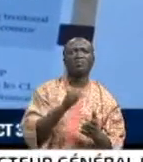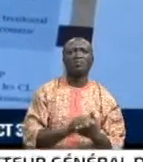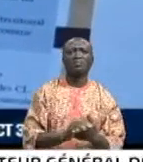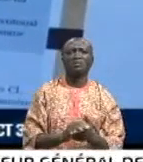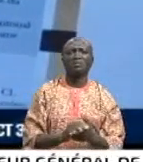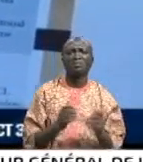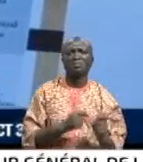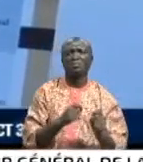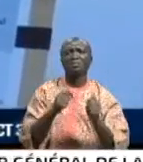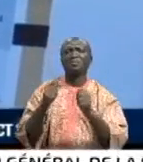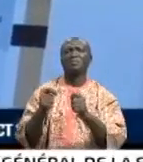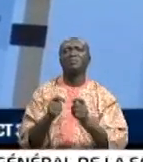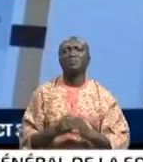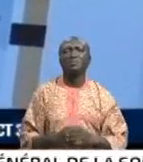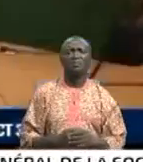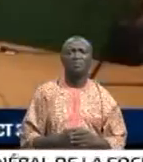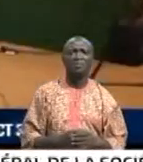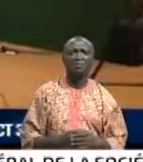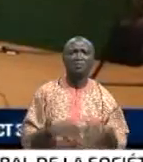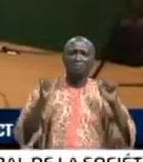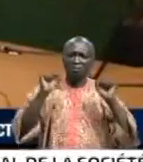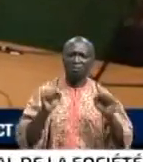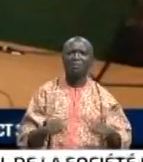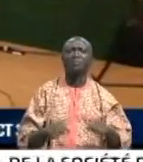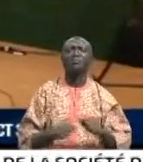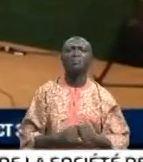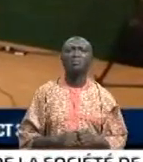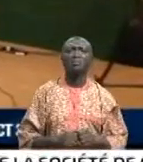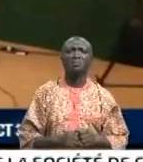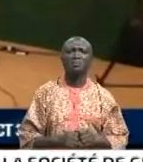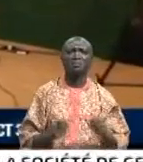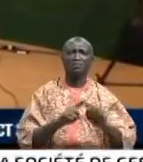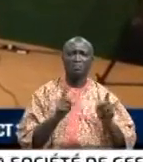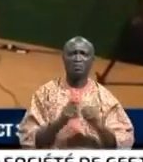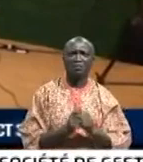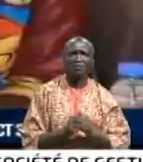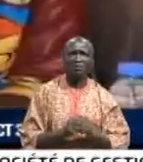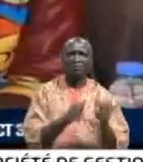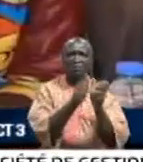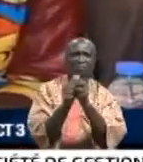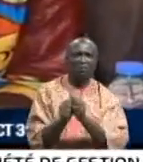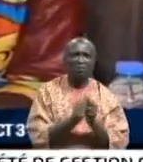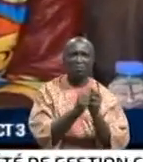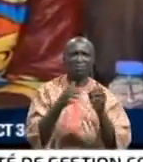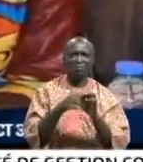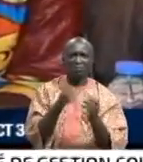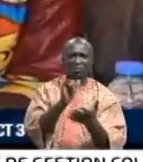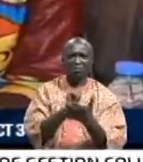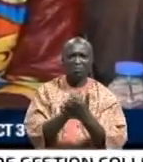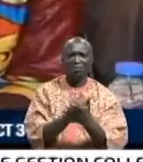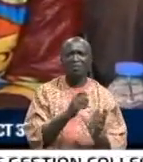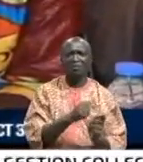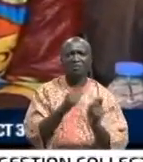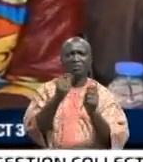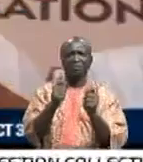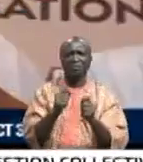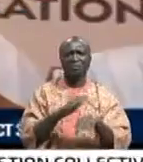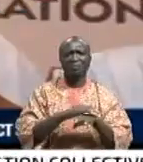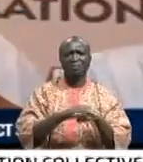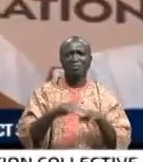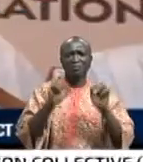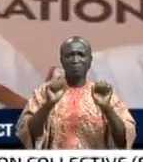de transfert de moins de pouvoir mais l'ensemble de ces transferts ne